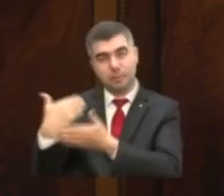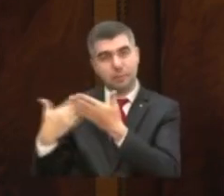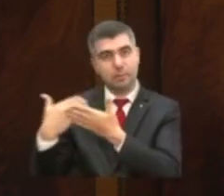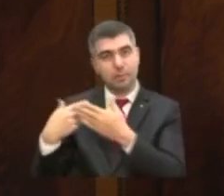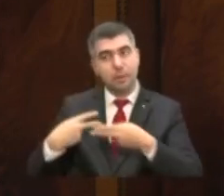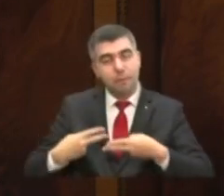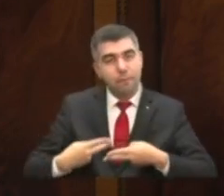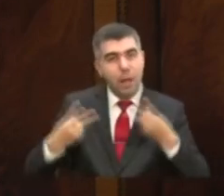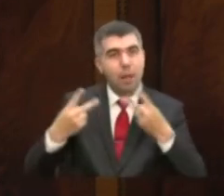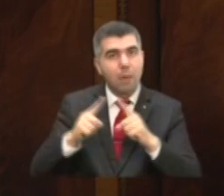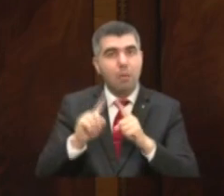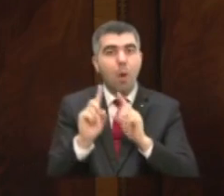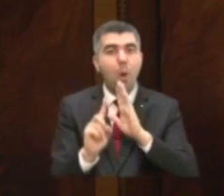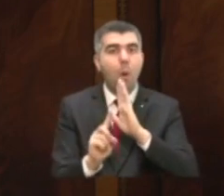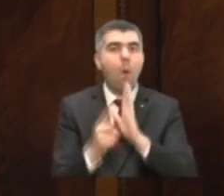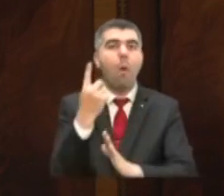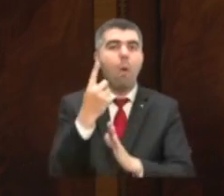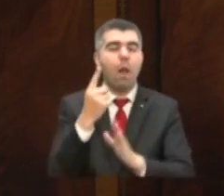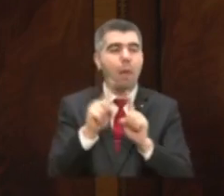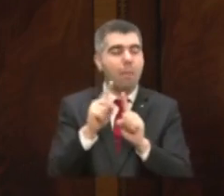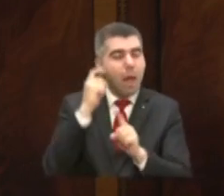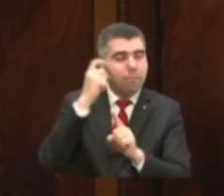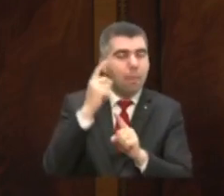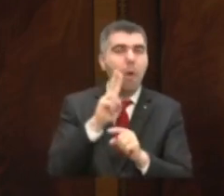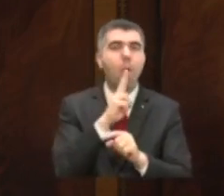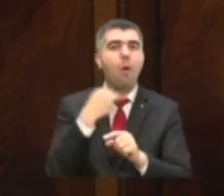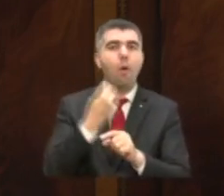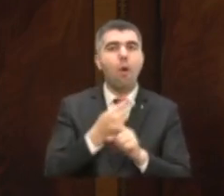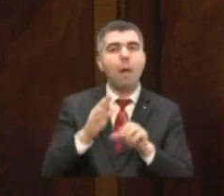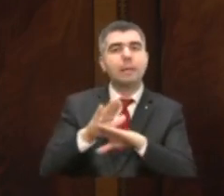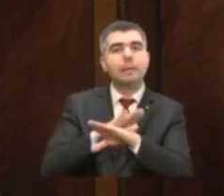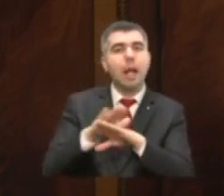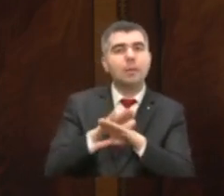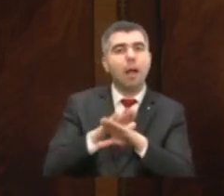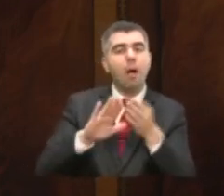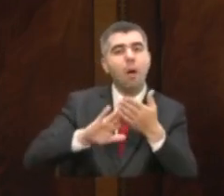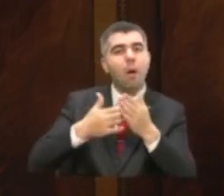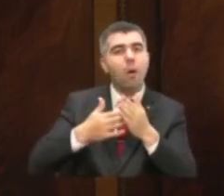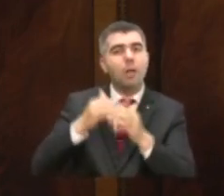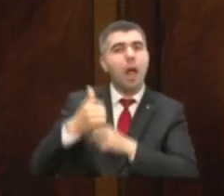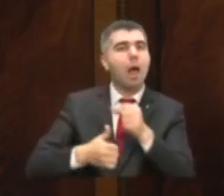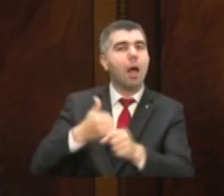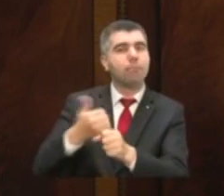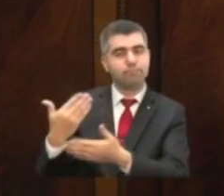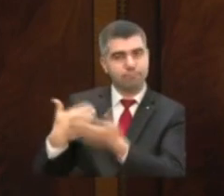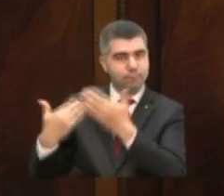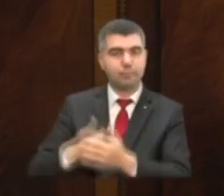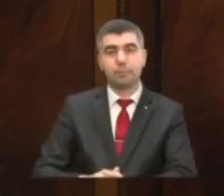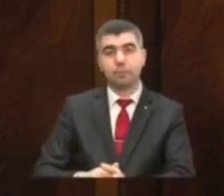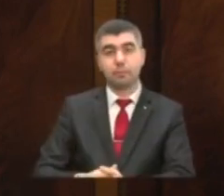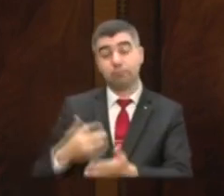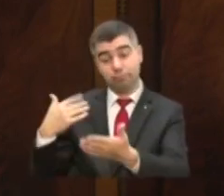على التصور الأولي للحكومة آنذاك بخصوص هذه السياسة المندمجة في السنة الماضية. ومنذ ذلك